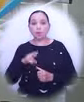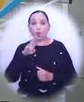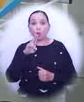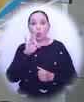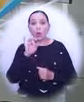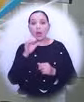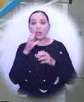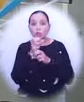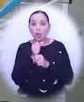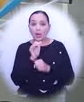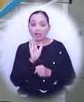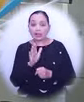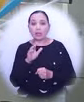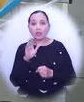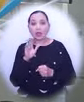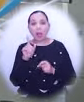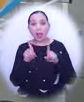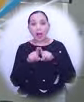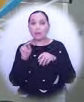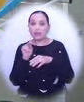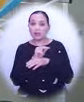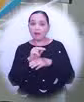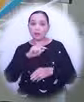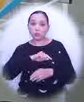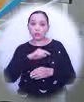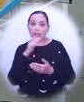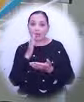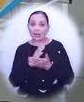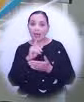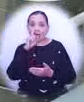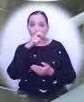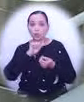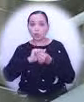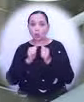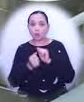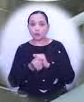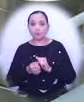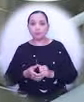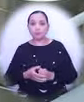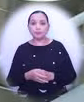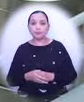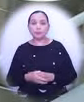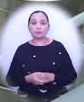poralarni toraytiradi, ham davolash xususiyatiga ega achiq tosh.